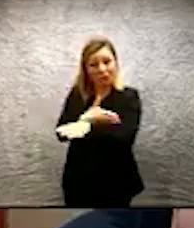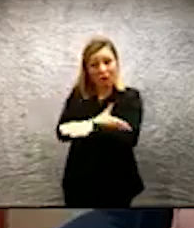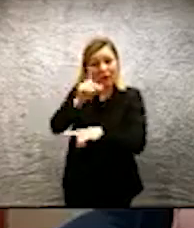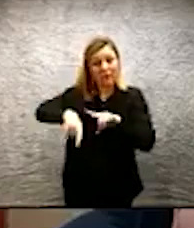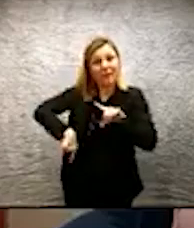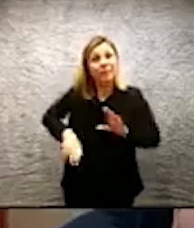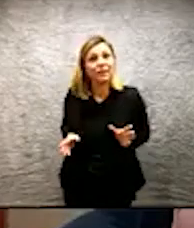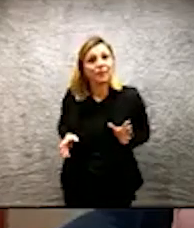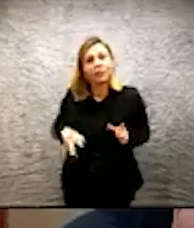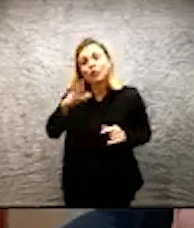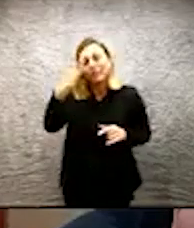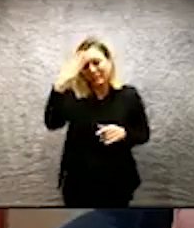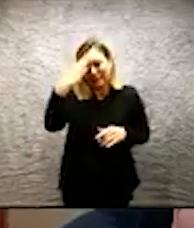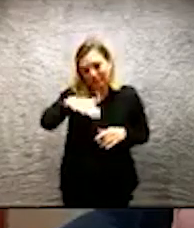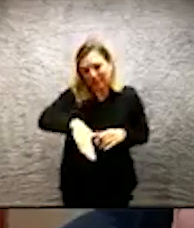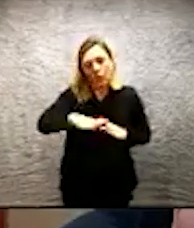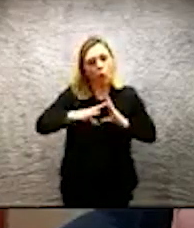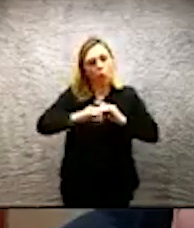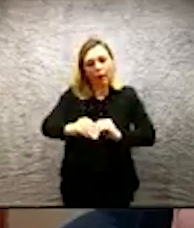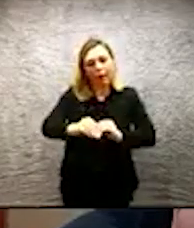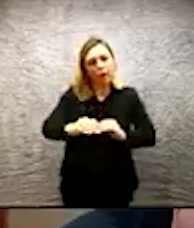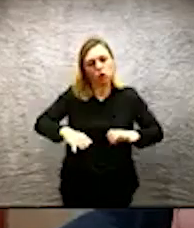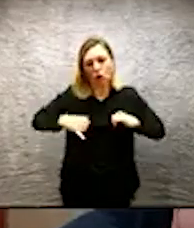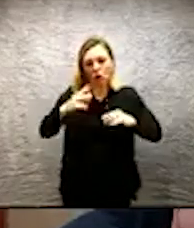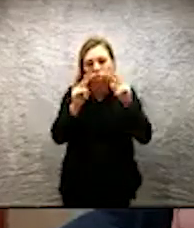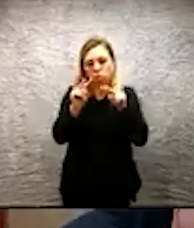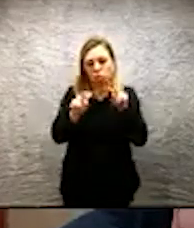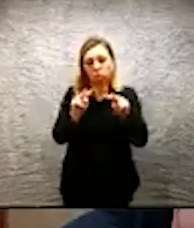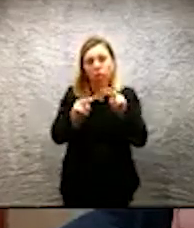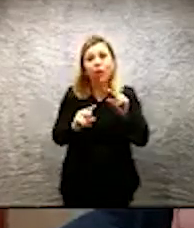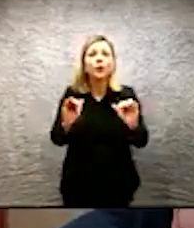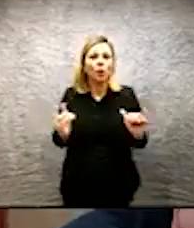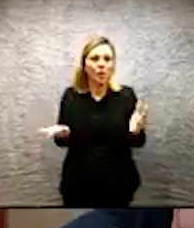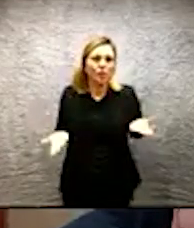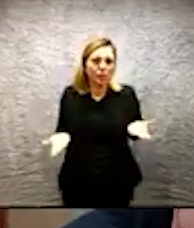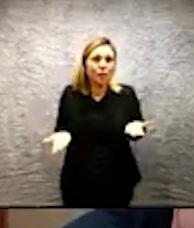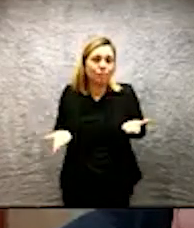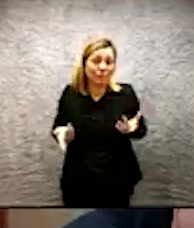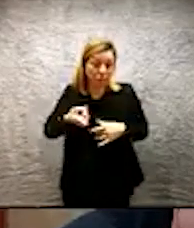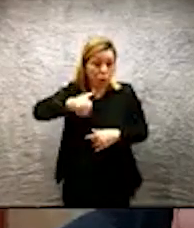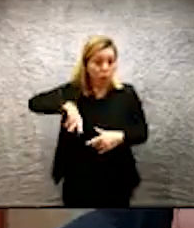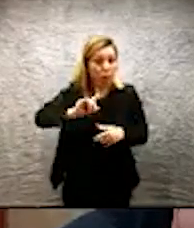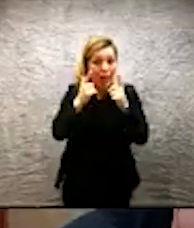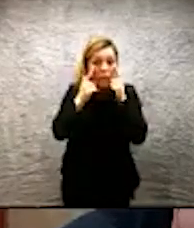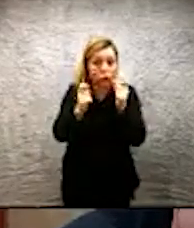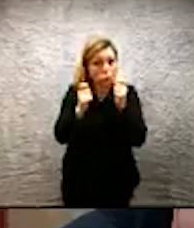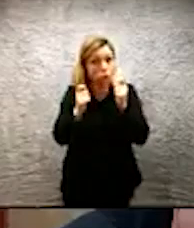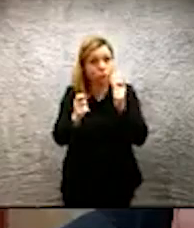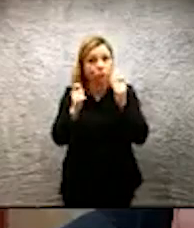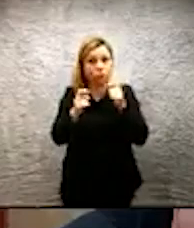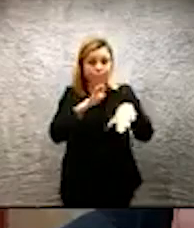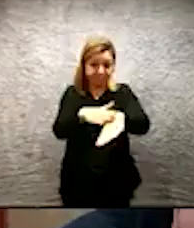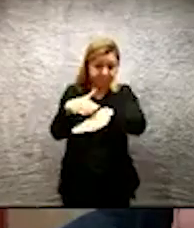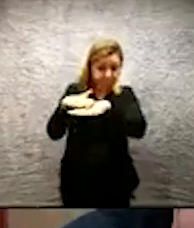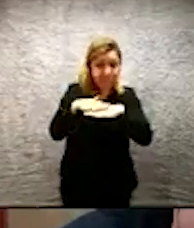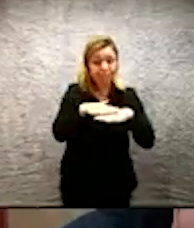pas respectée, je pense que nous on doit être vigilants pour resensibiliser